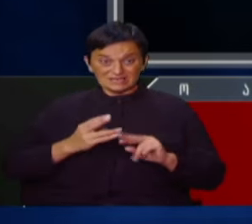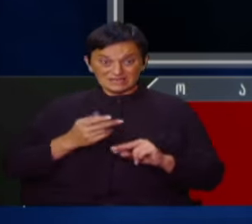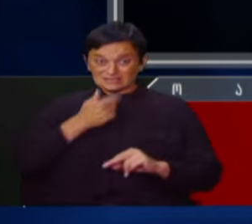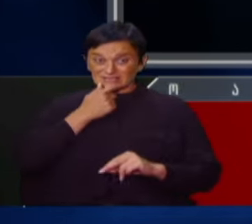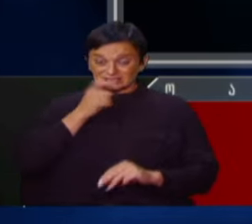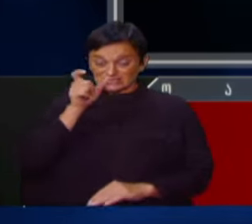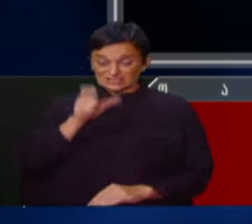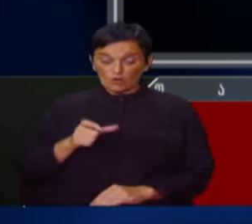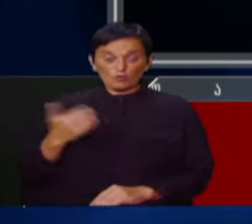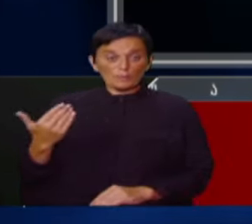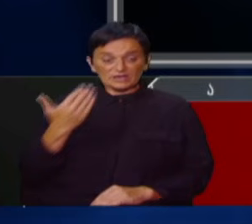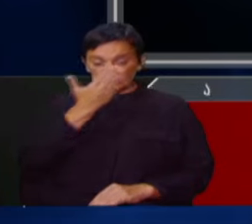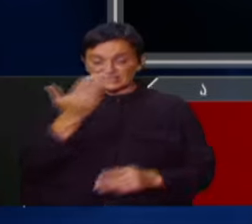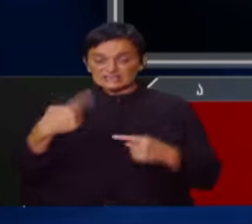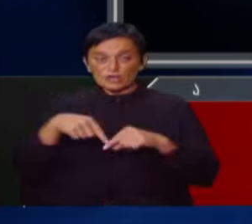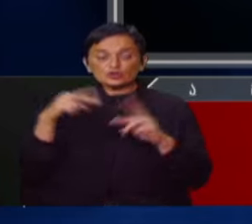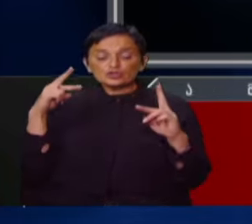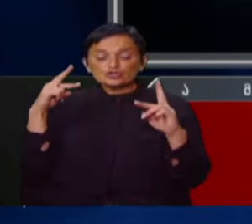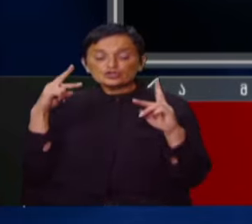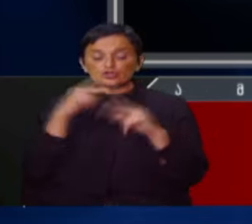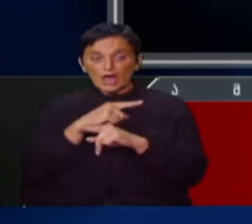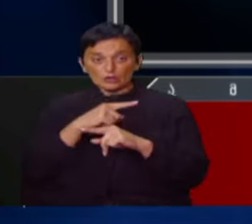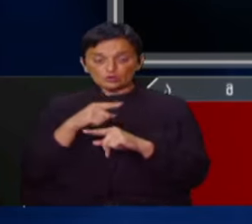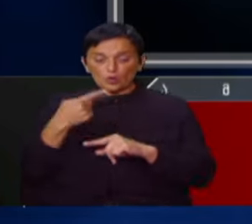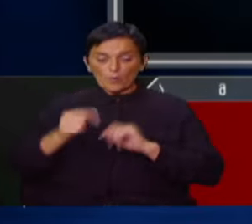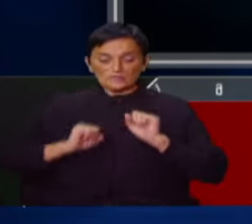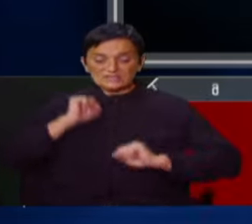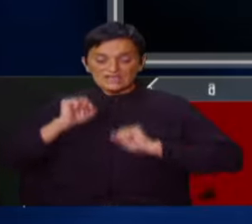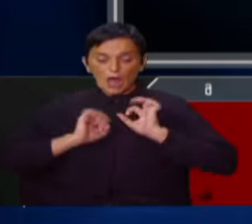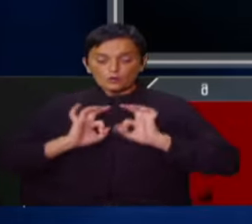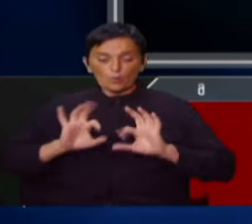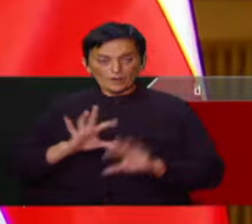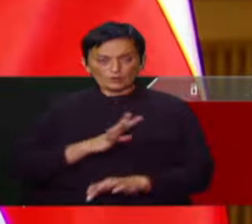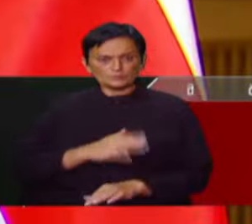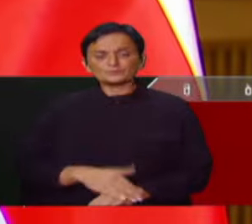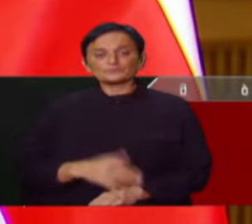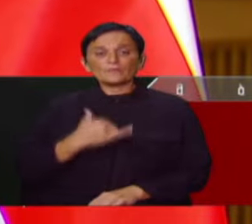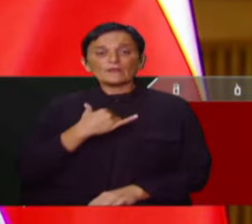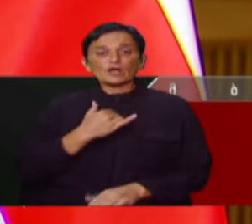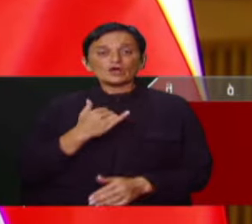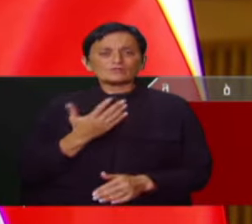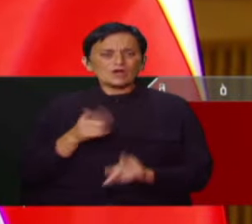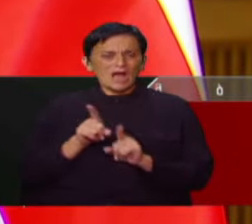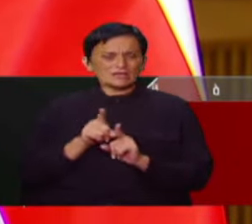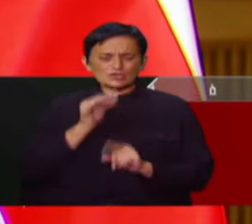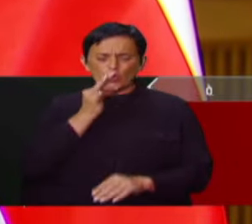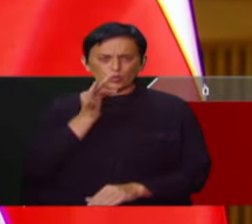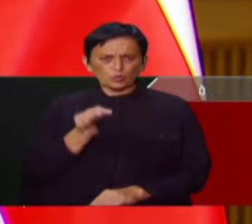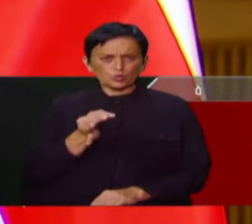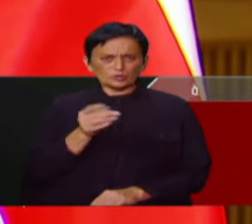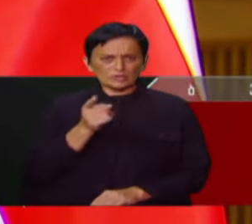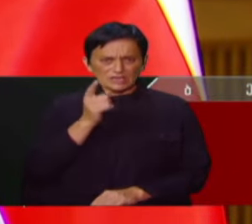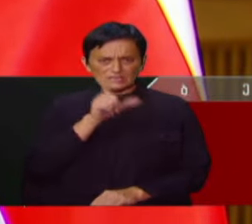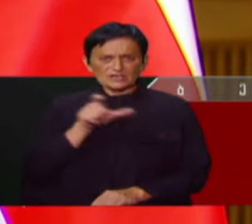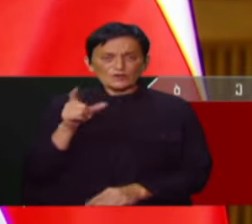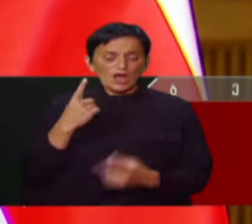მიხეილ სააკაშვილის მხრიდან საზოგადოების შეცდომაში შეყვალის მორიგი მცდელობა იყო. Ce m-a absolut ase utres în hafma, îi sunt